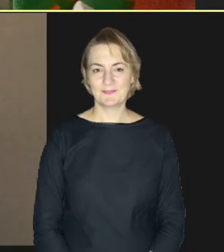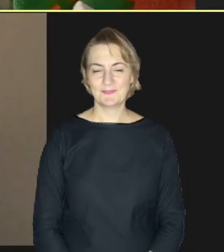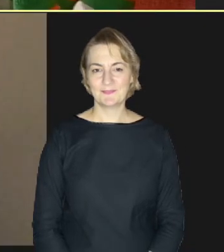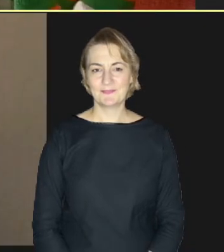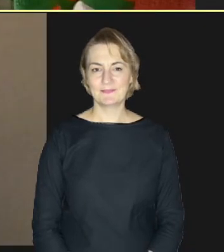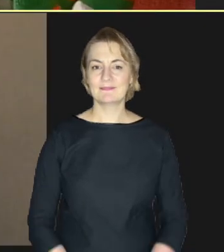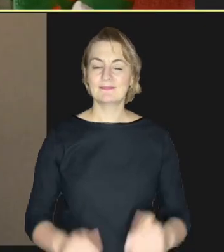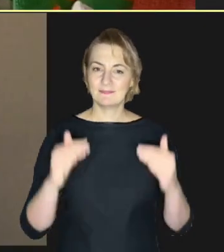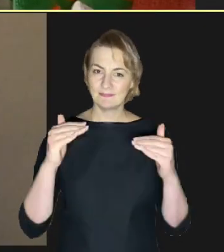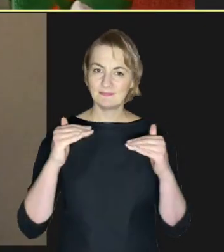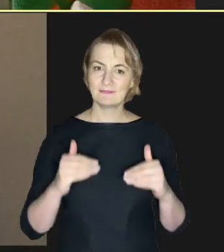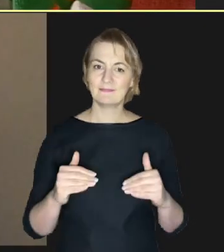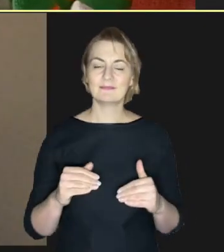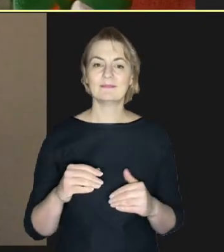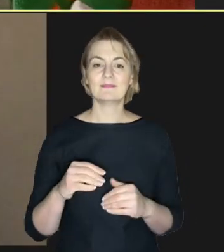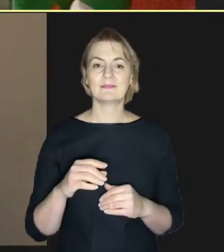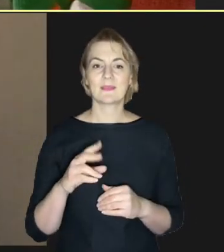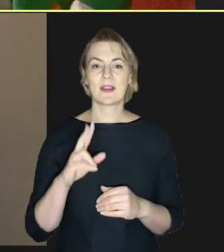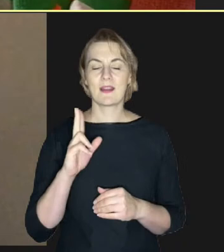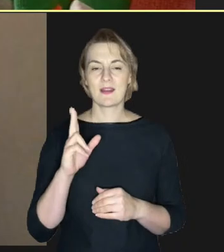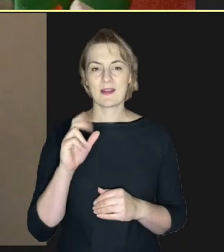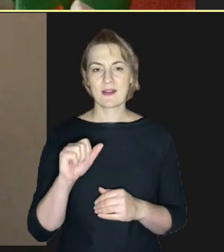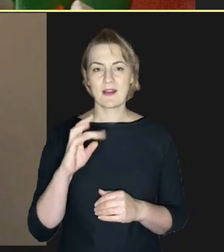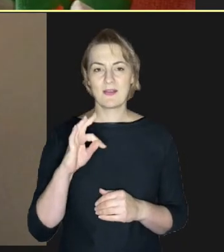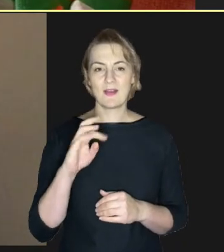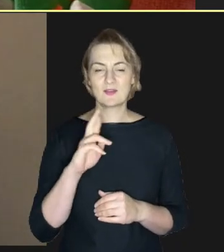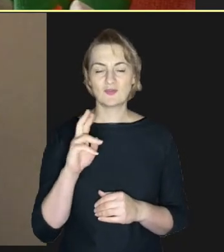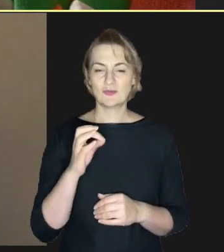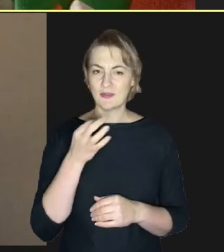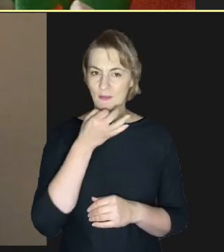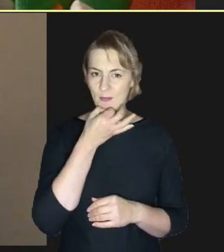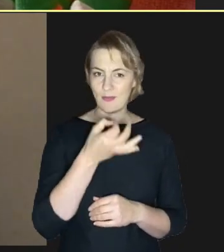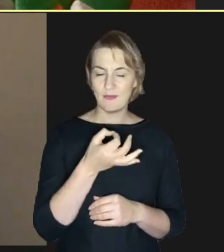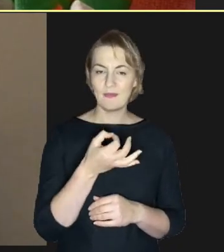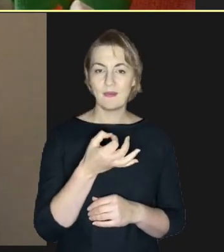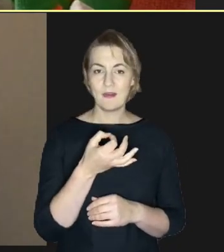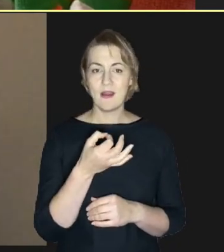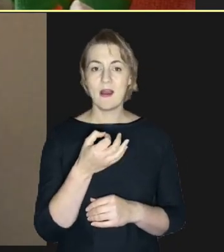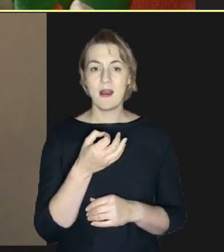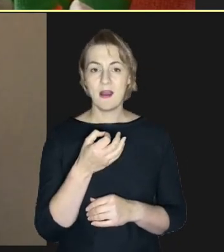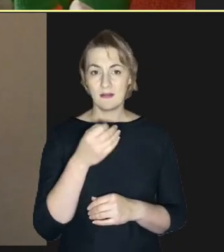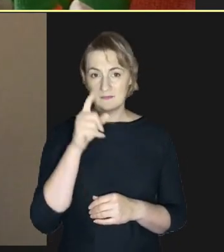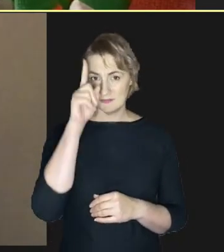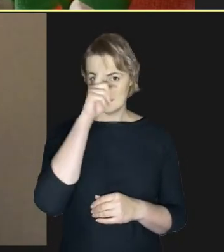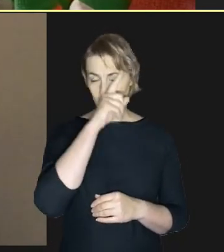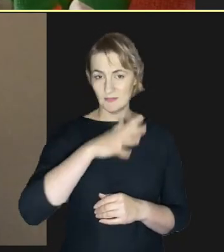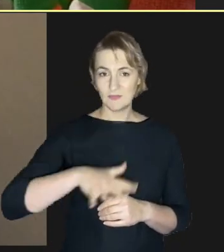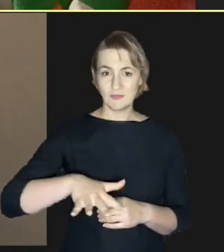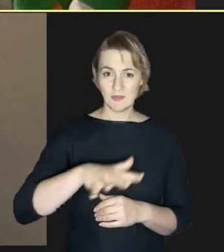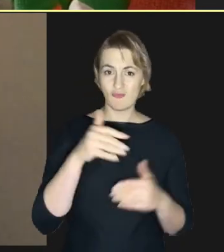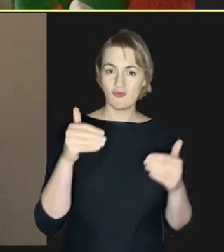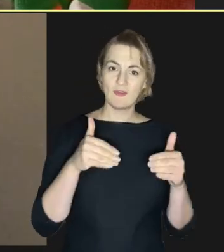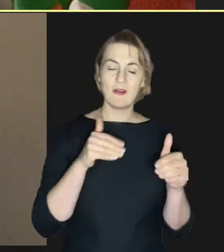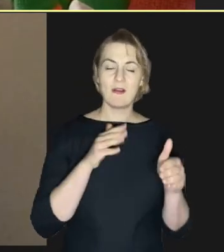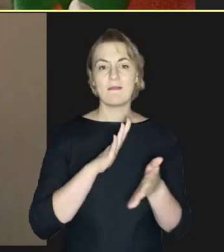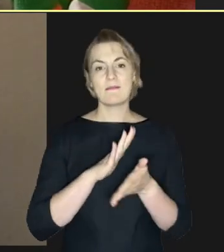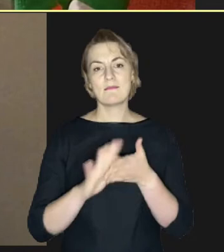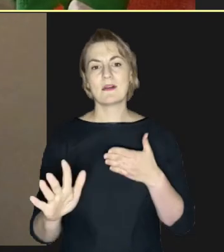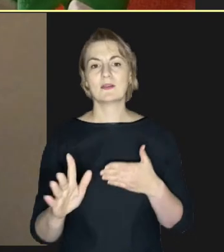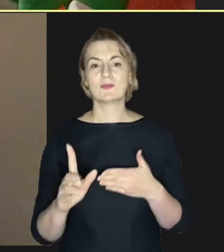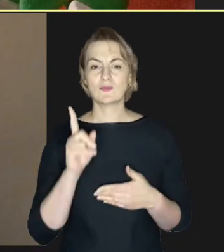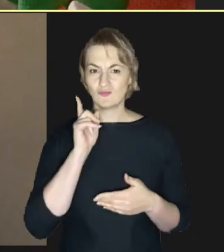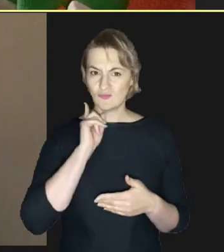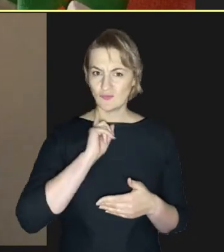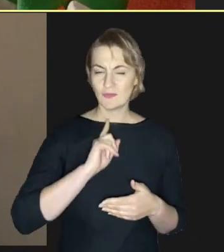Pani Katarzyna Kulik-Moskwa pyta, czy cywilizacja jest możliwa bez uzurpatorstwa praw człowieka do